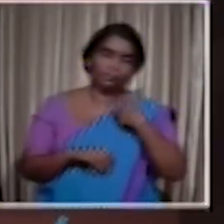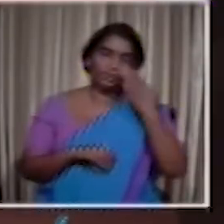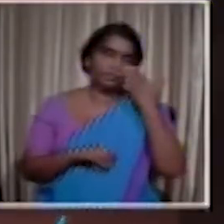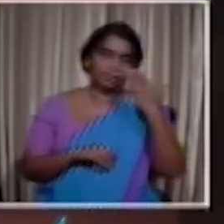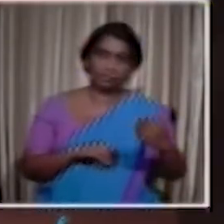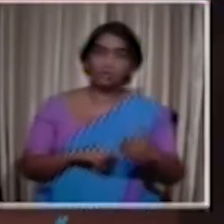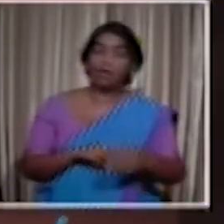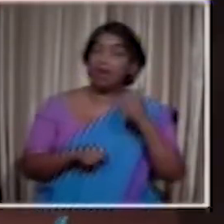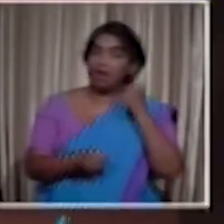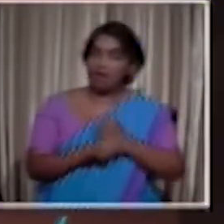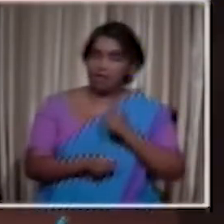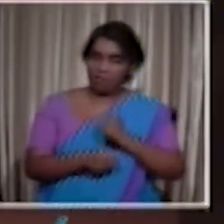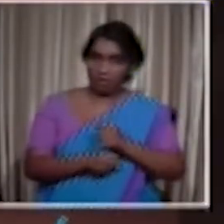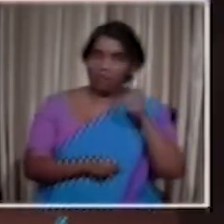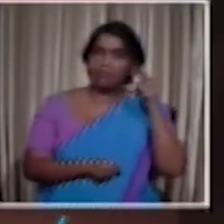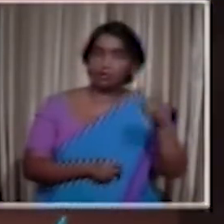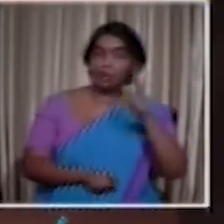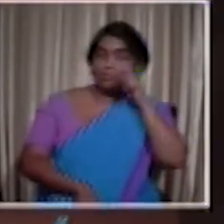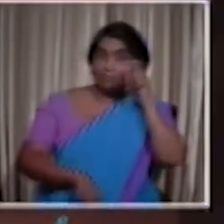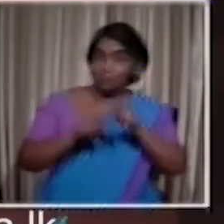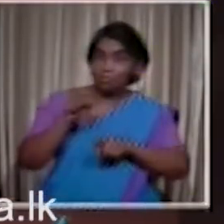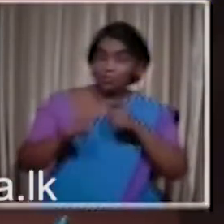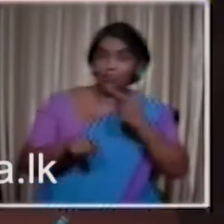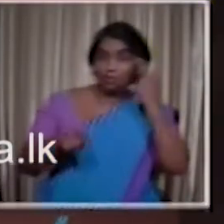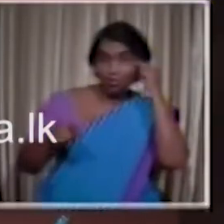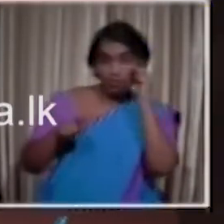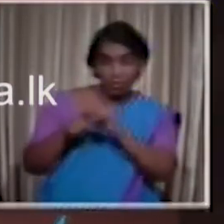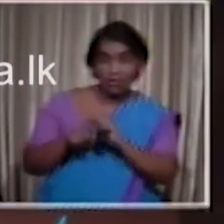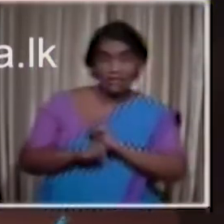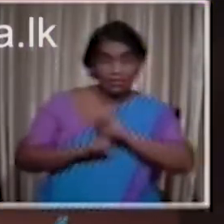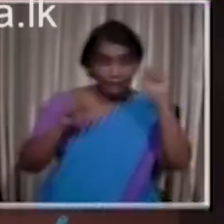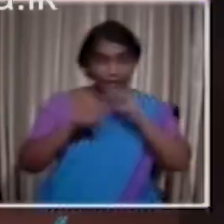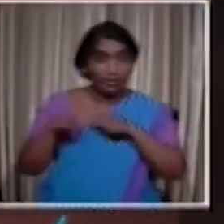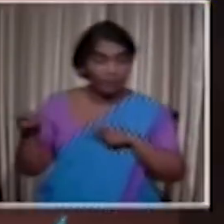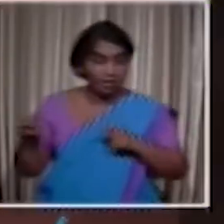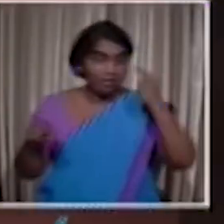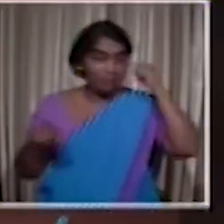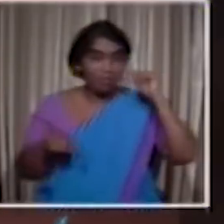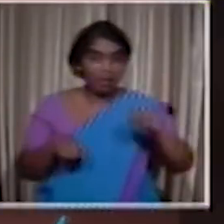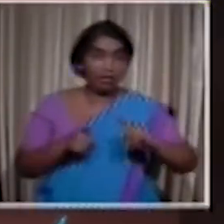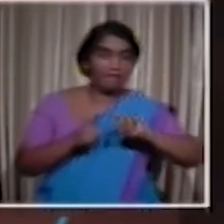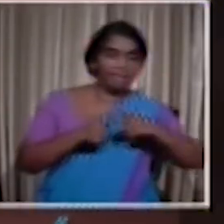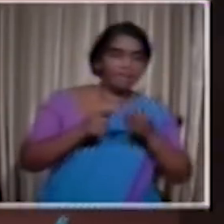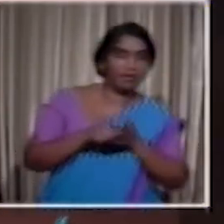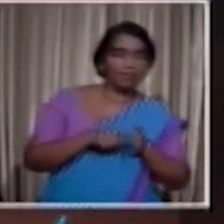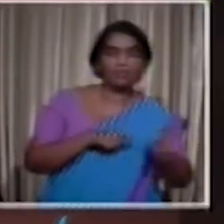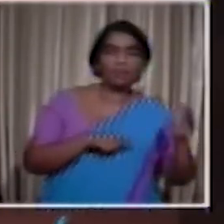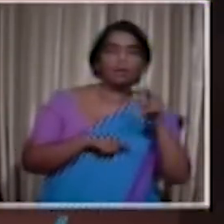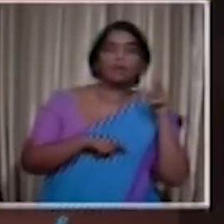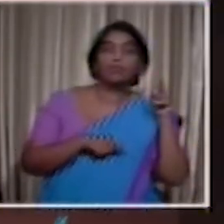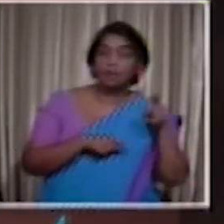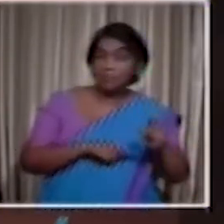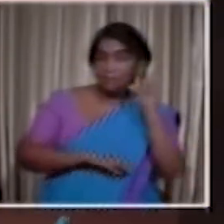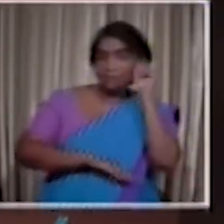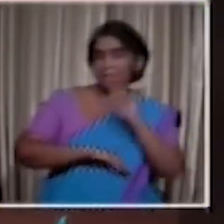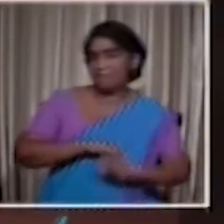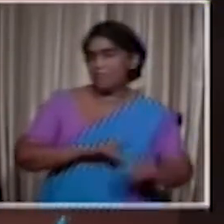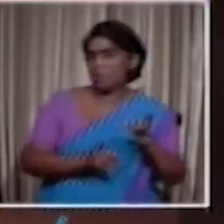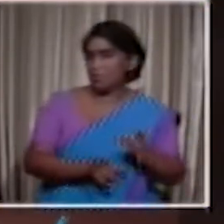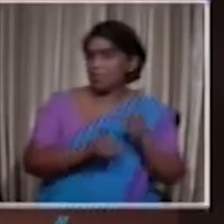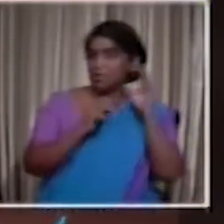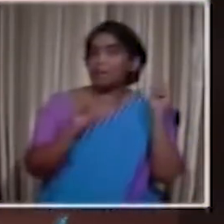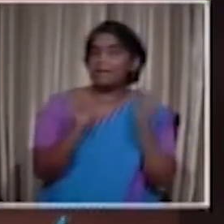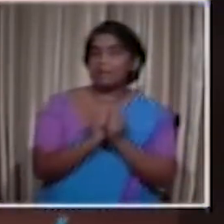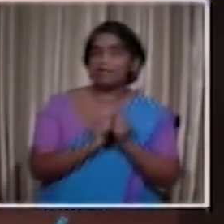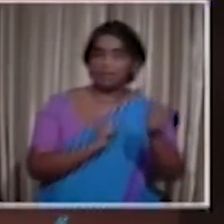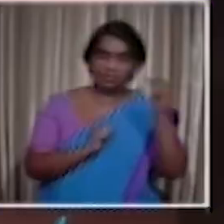මෙය ආණ්ඩුව මේ ජනතාවගේ ආණ්ඩුවට එරෙහිව පැනනගෙන තිබෙන විරෝධතාවය විනාතකට යොමු කිරීම සඳහා සැලසුම් සහගත කුමන්ත්‍රණයක්